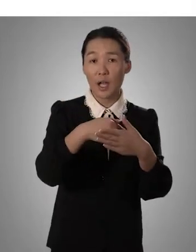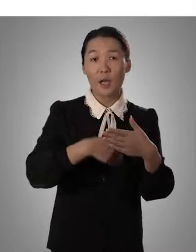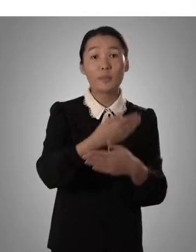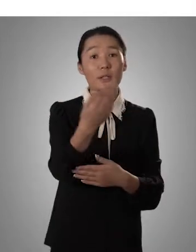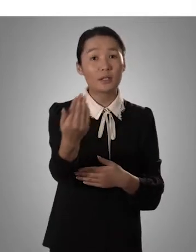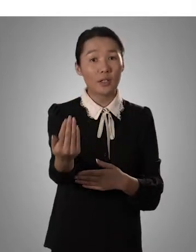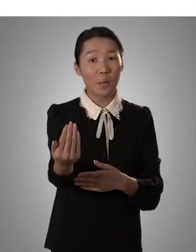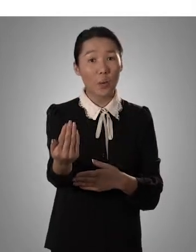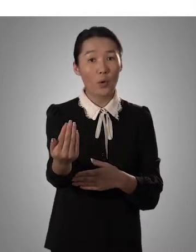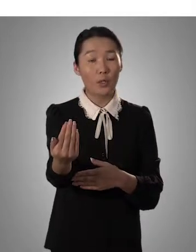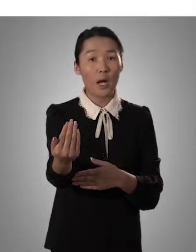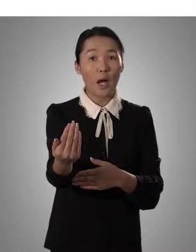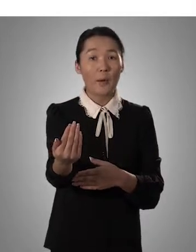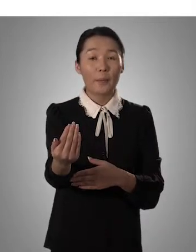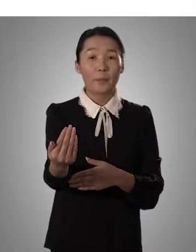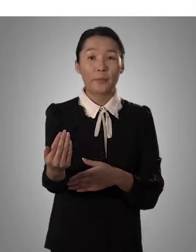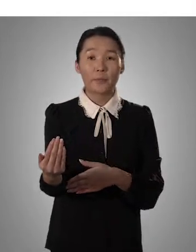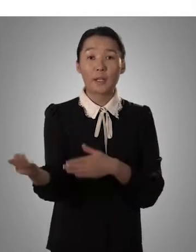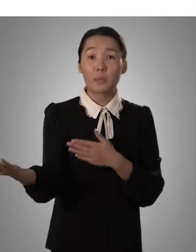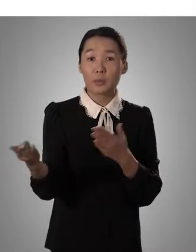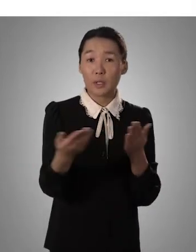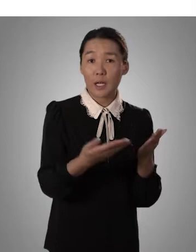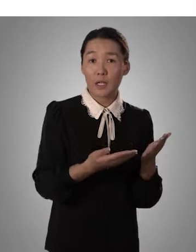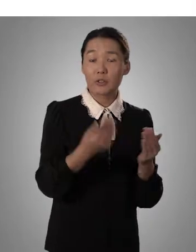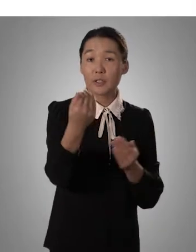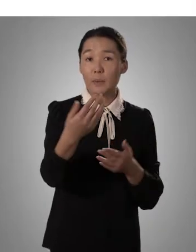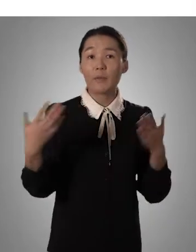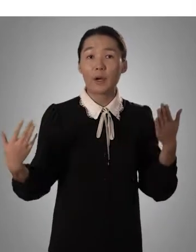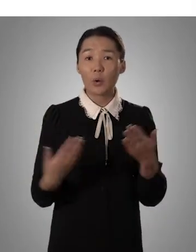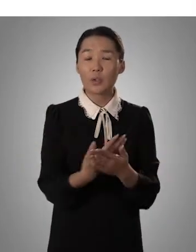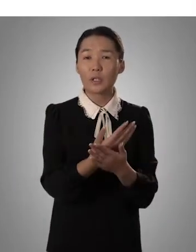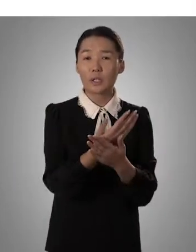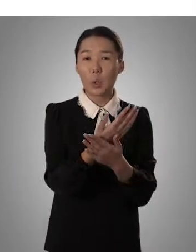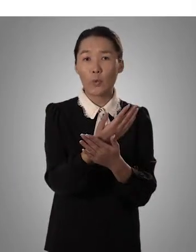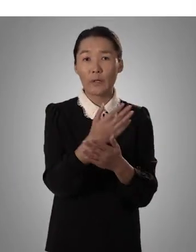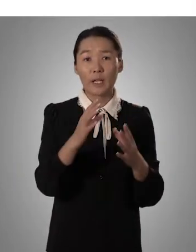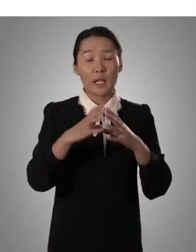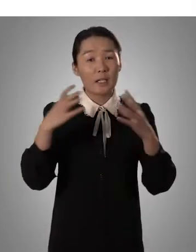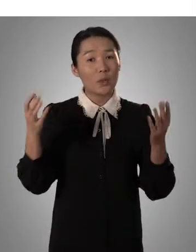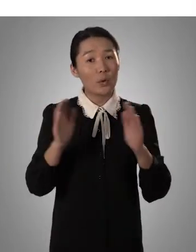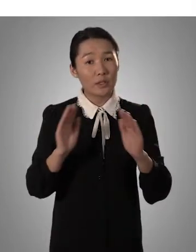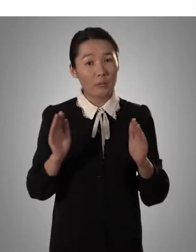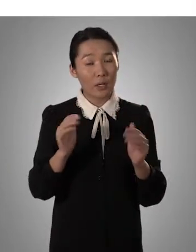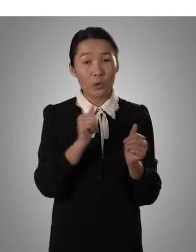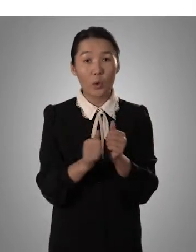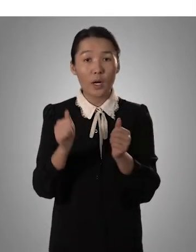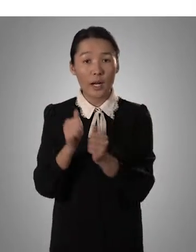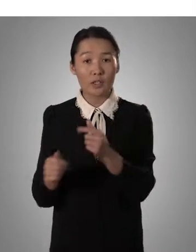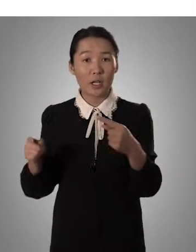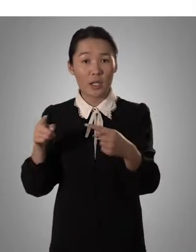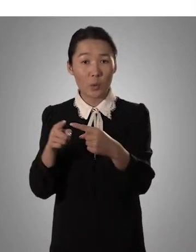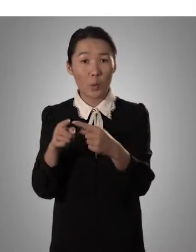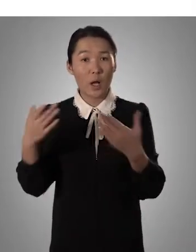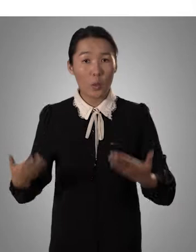и впускающие тебя в какой-то новый пусть и не очень большой каждый раз уголок